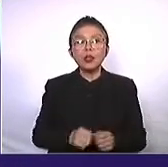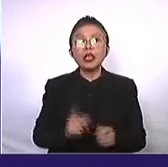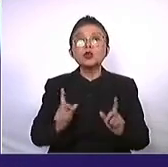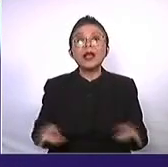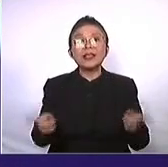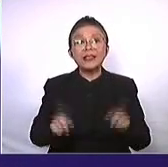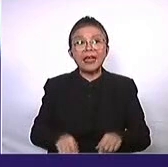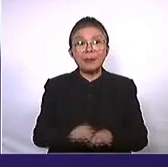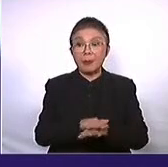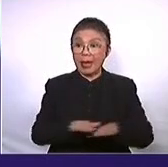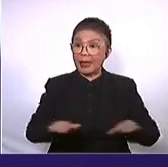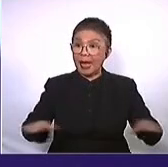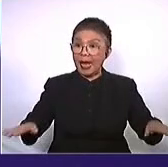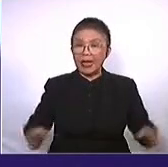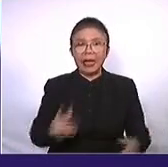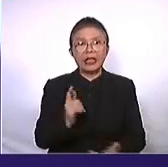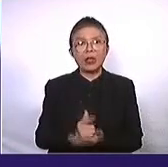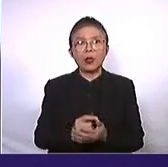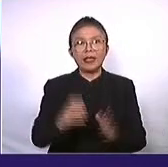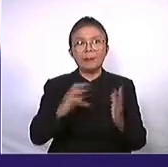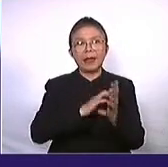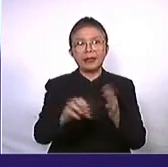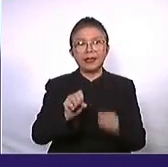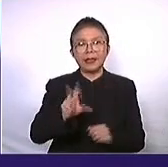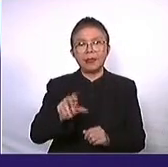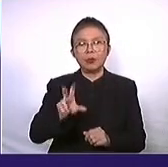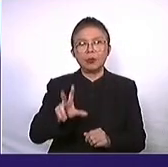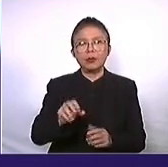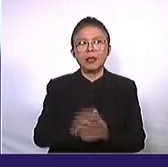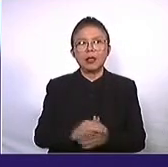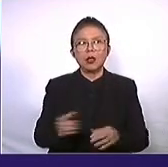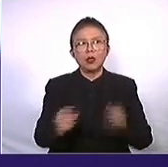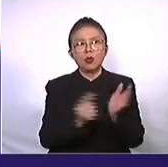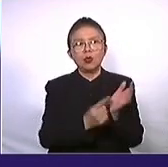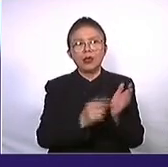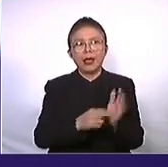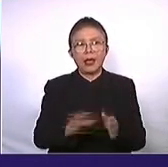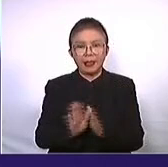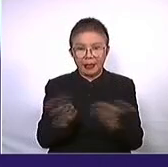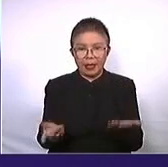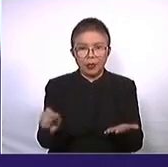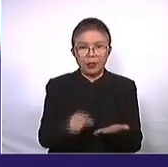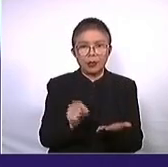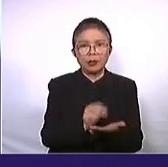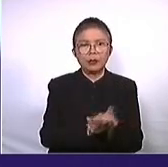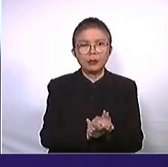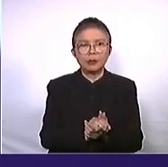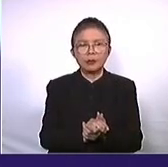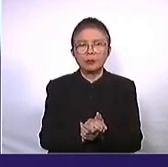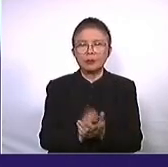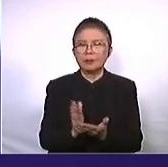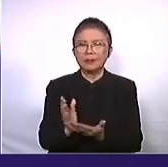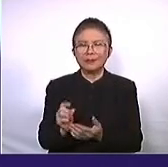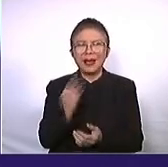terjadi pemerataan seperti ketentuan pasal 3 Undang-Undang Dasar. Di Al-Quran disebut kaila